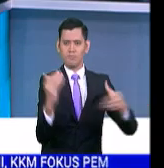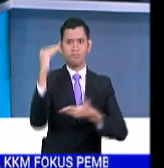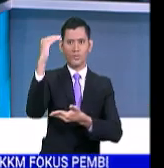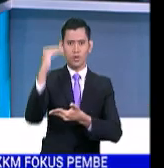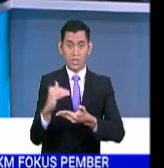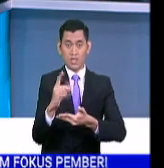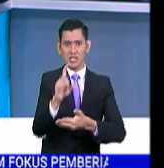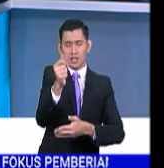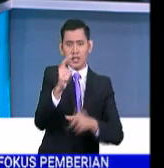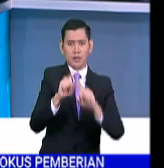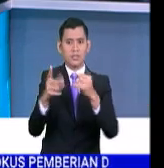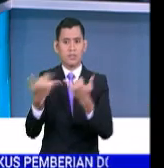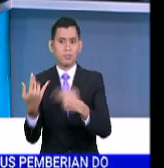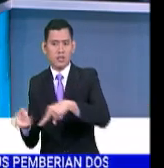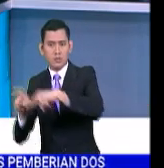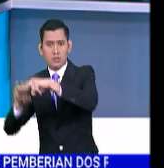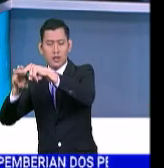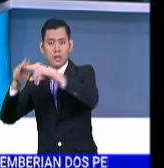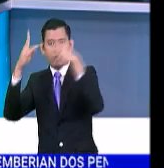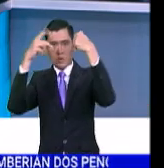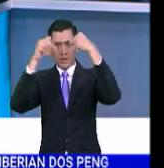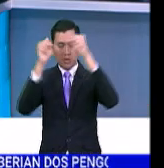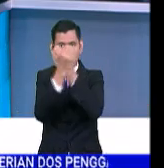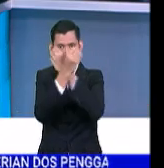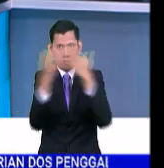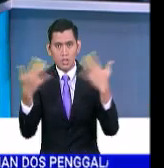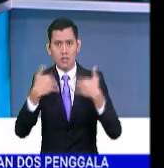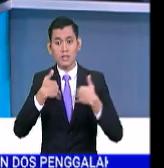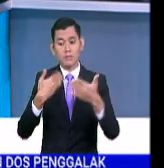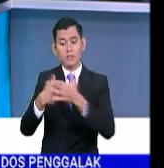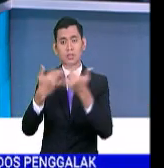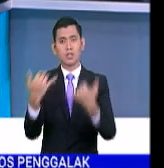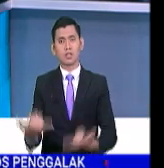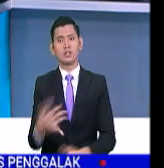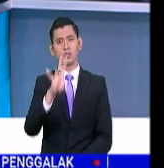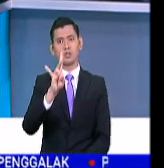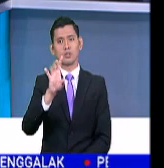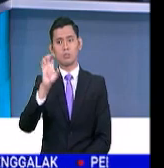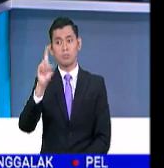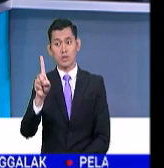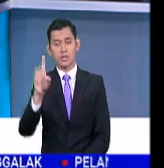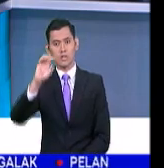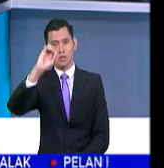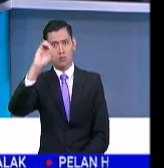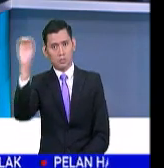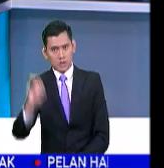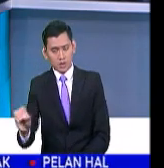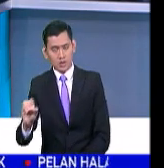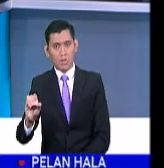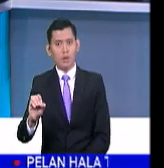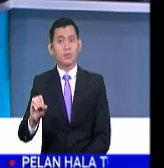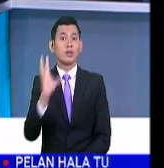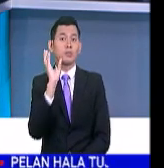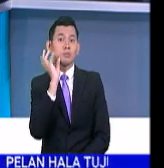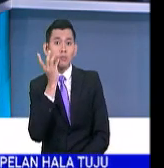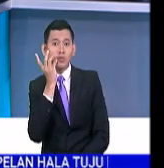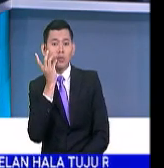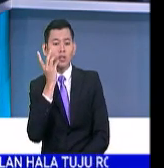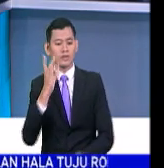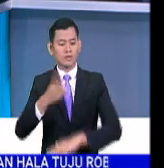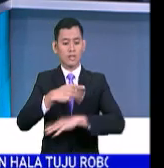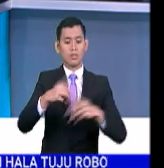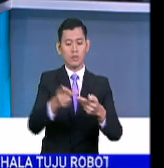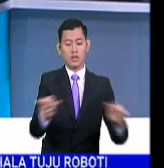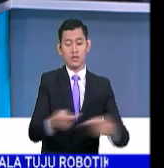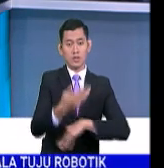Ahmad Tarmizi Sulaiman berkata, ketika ini 71% tanaman padi di kawasan muda telah masak